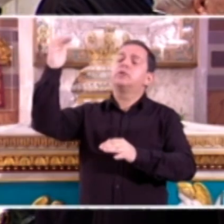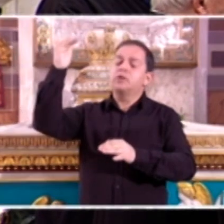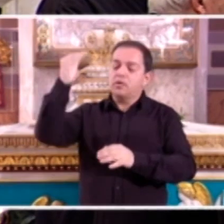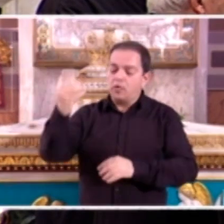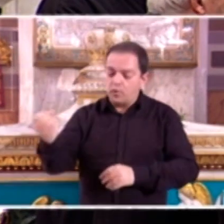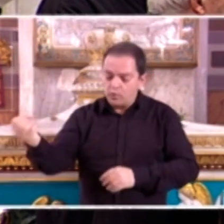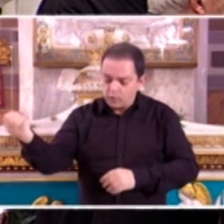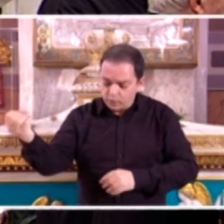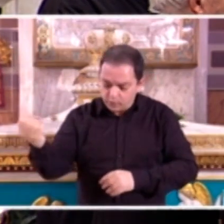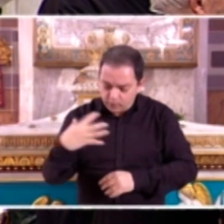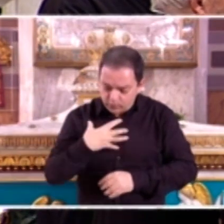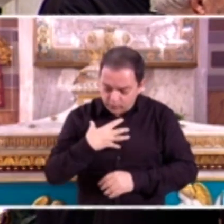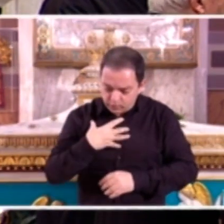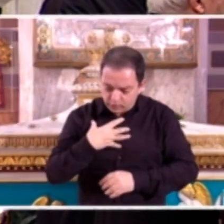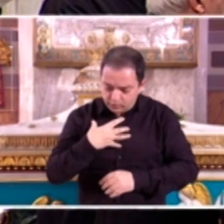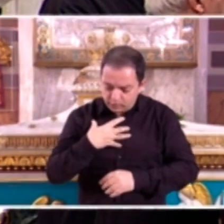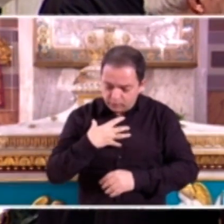Παράσκου